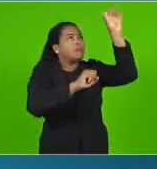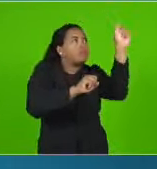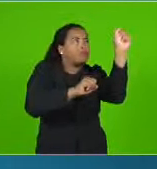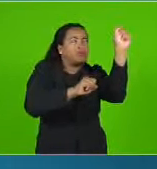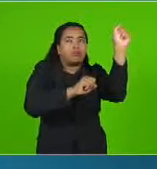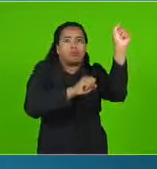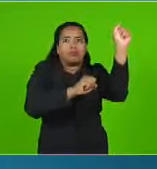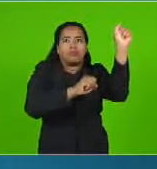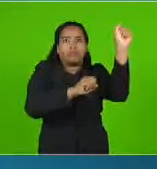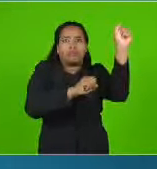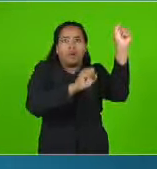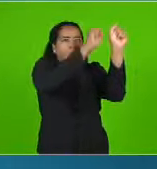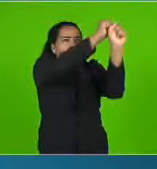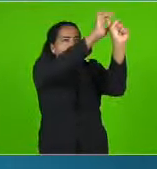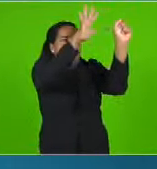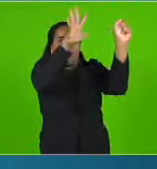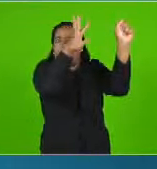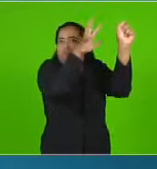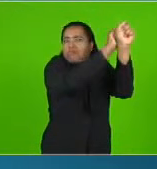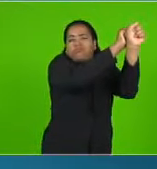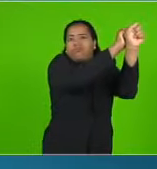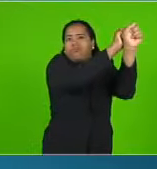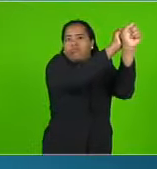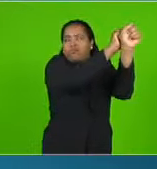здесь пророчество, которое в трубах.